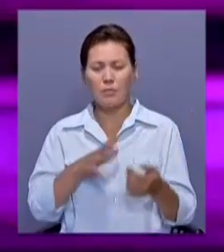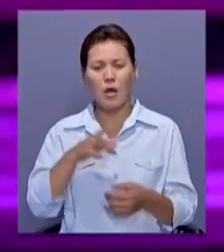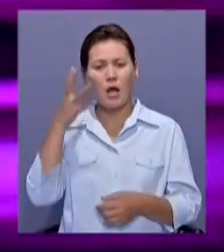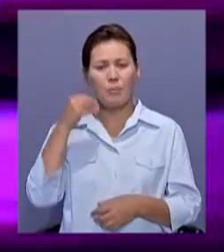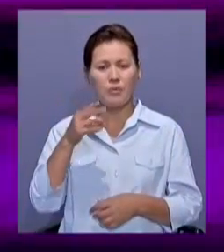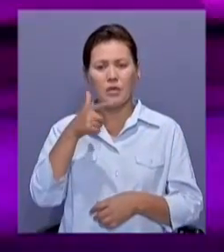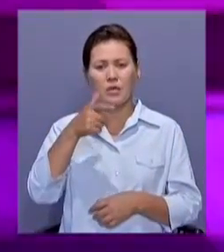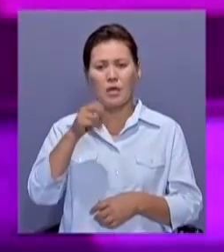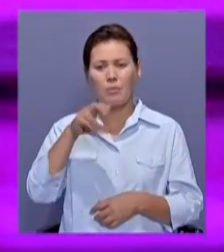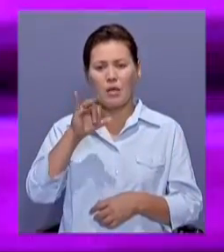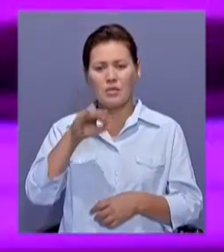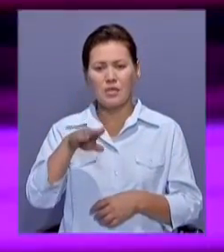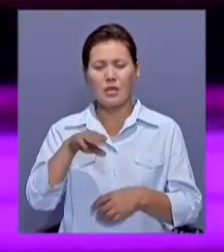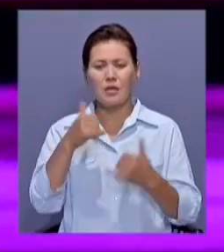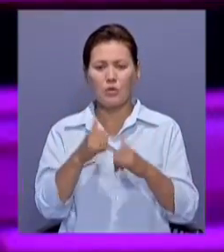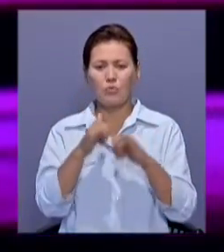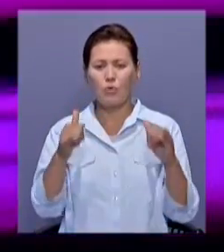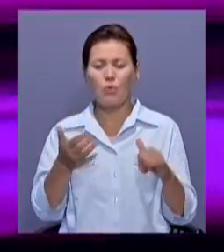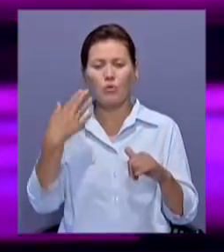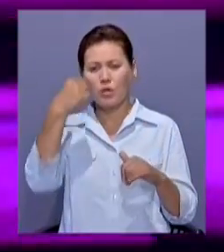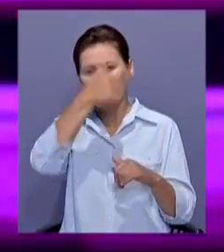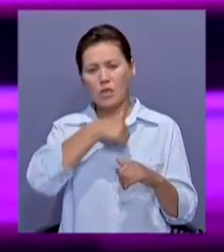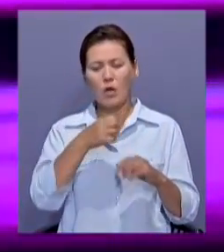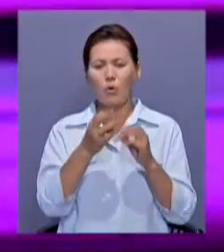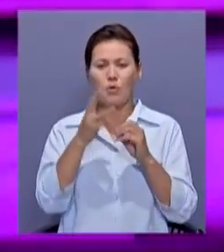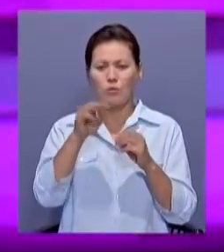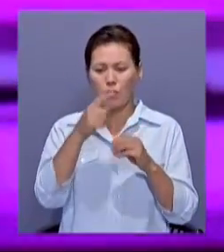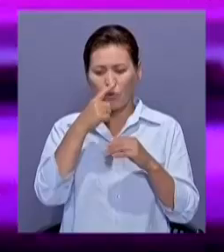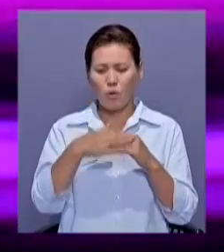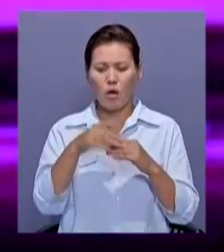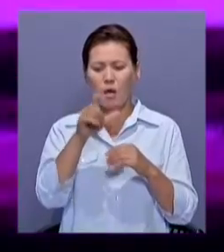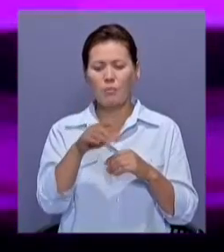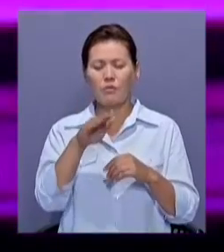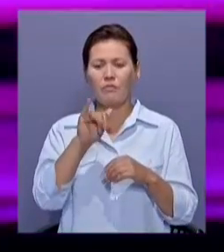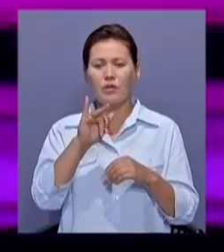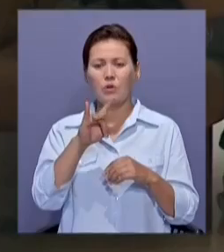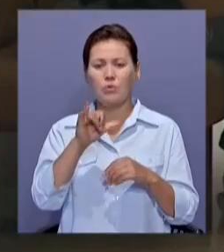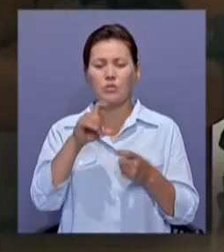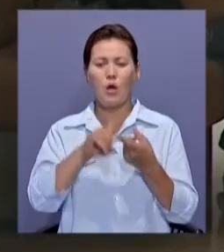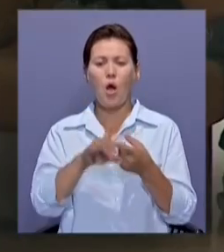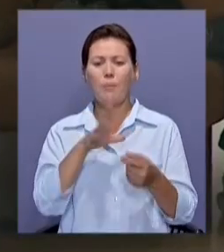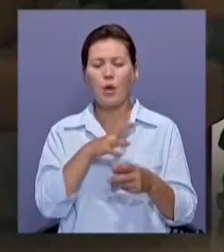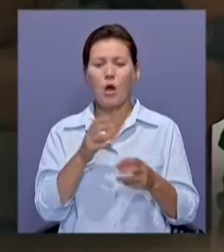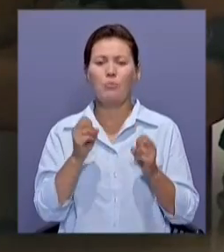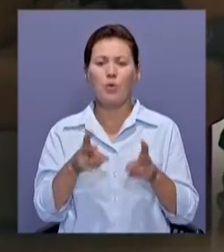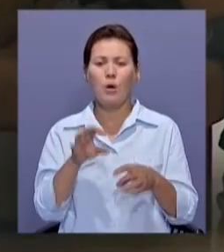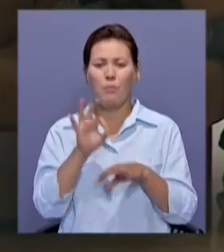Алматыда гепатит дерті деңдеп барады. Өткен жылы қалада 13 мыңға жуық адам осы вирусты жұқтырған екен. Қауіпті